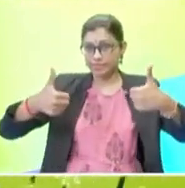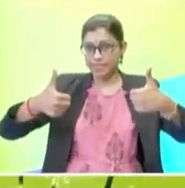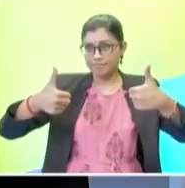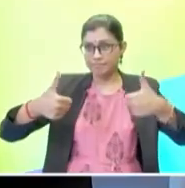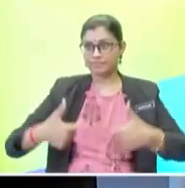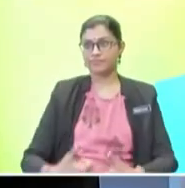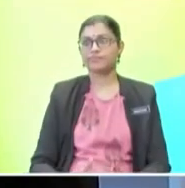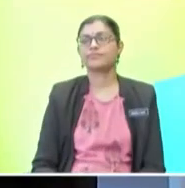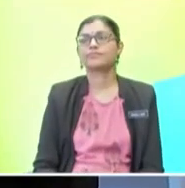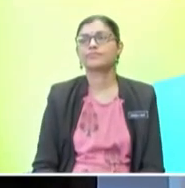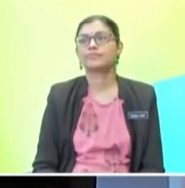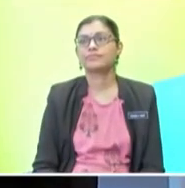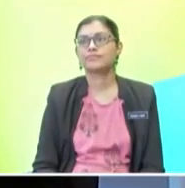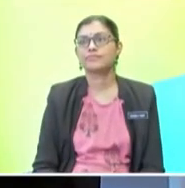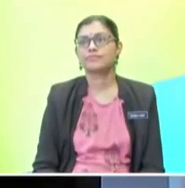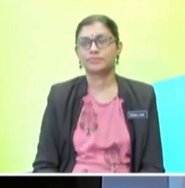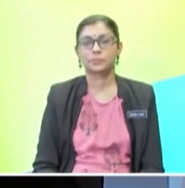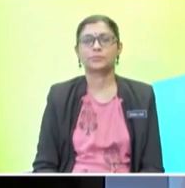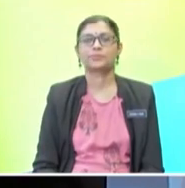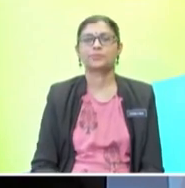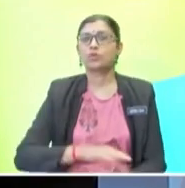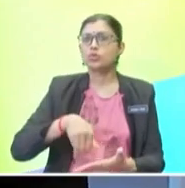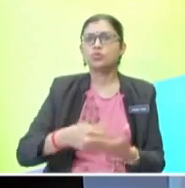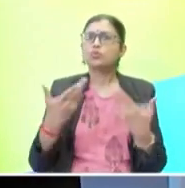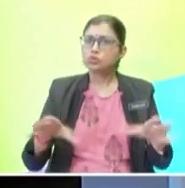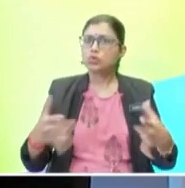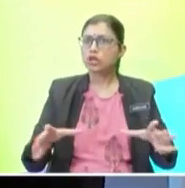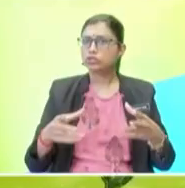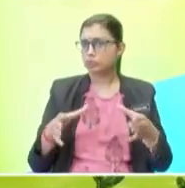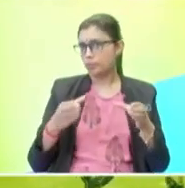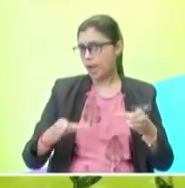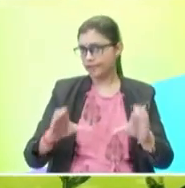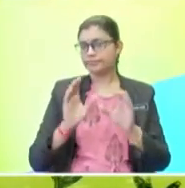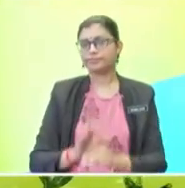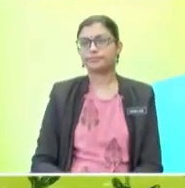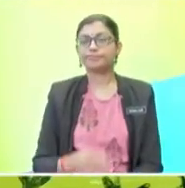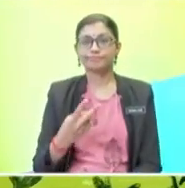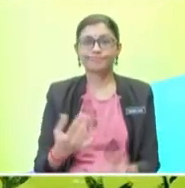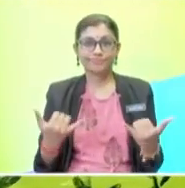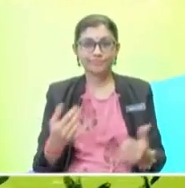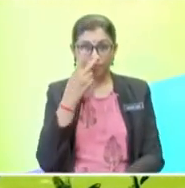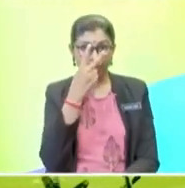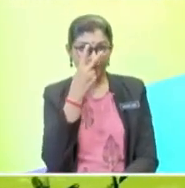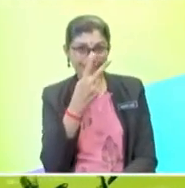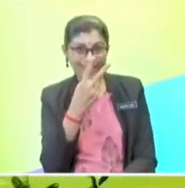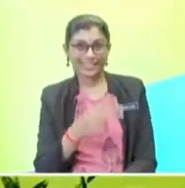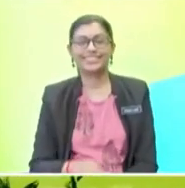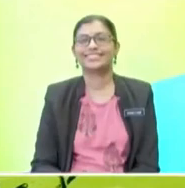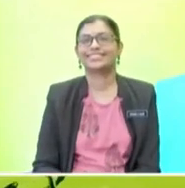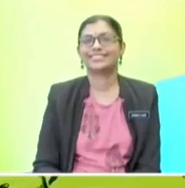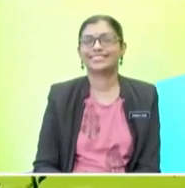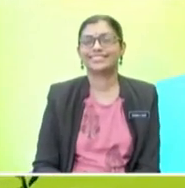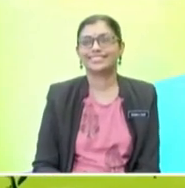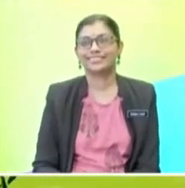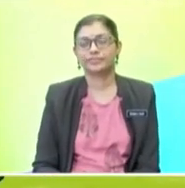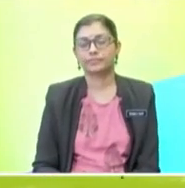Tunjuk terbaik dengan cikgu. Okey. Semangat. Bagus. Okey. Apa kata kita lihat hasil kerja mereka? Boleh, Ria? Boleh, cikgu. Okey, kita akan buat